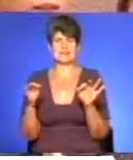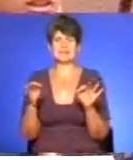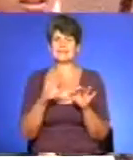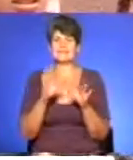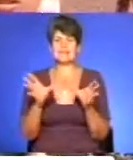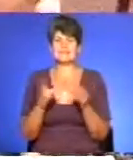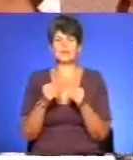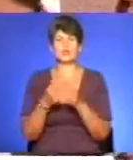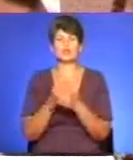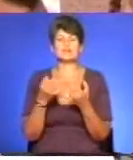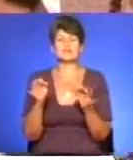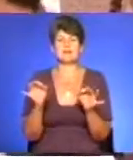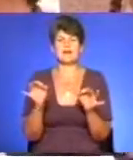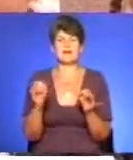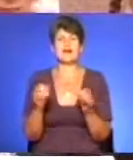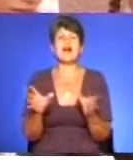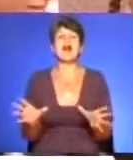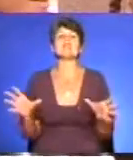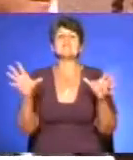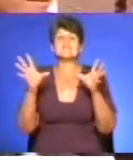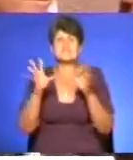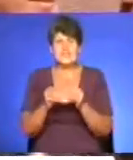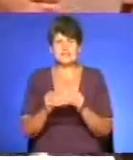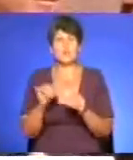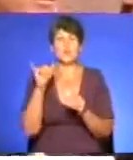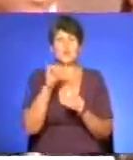не від єдності до незалежності, а в єдності, у єдності до незалежності.